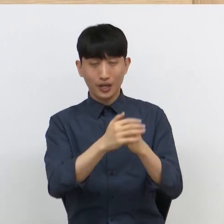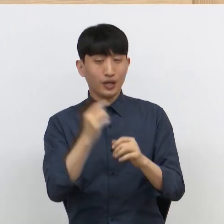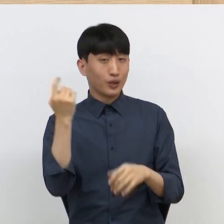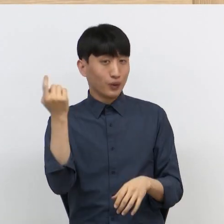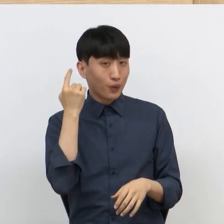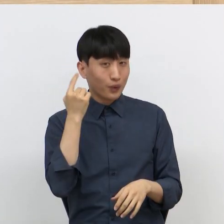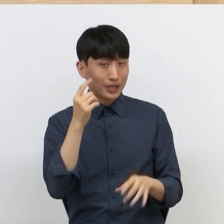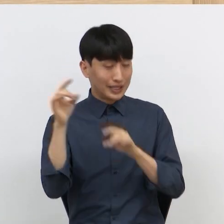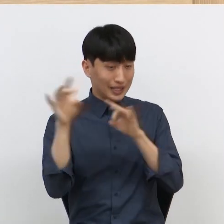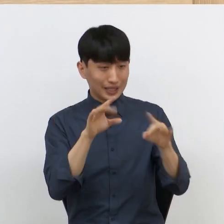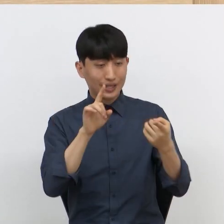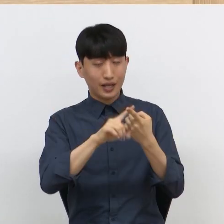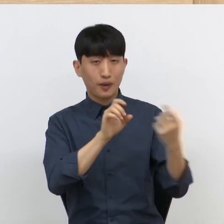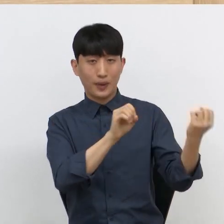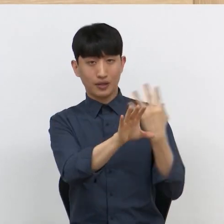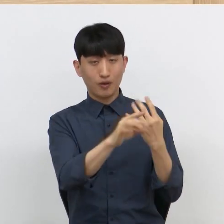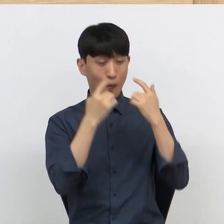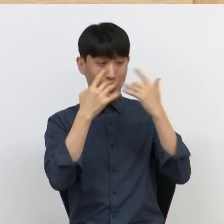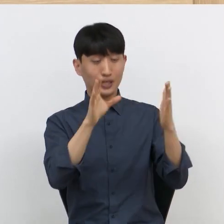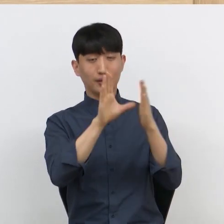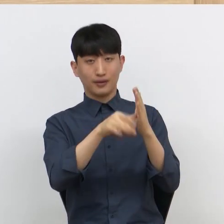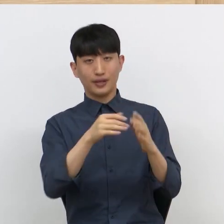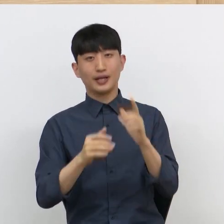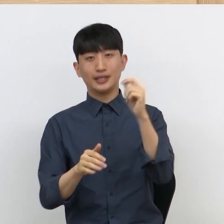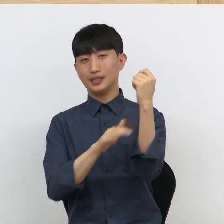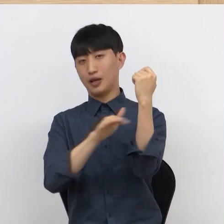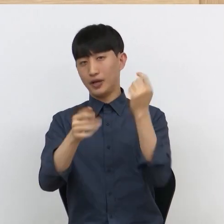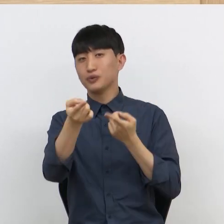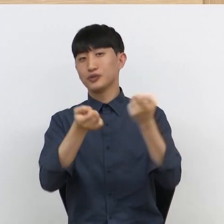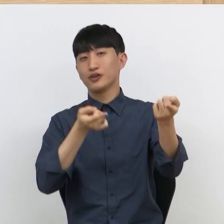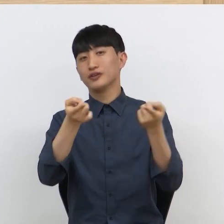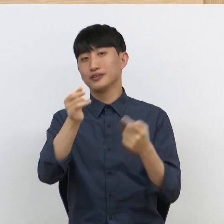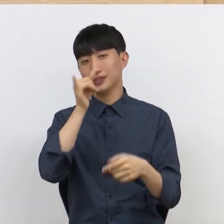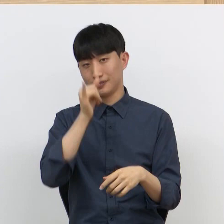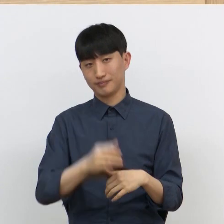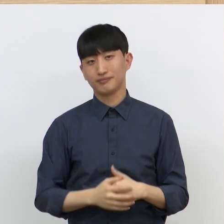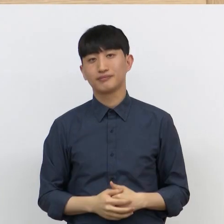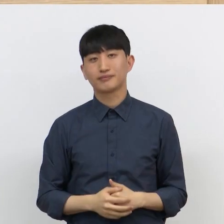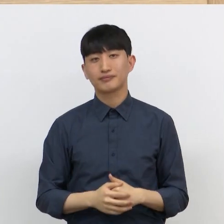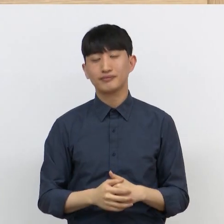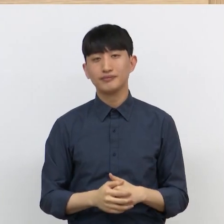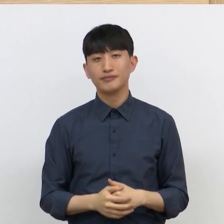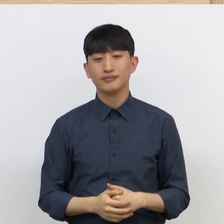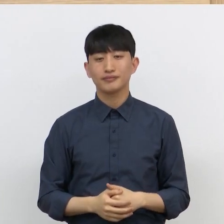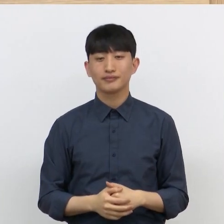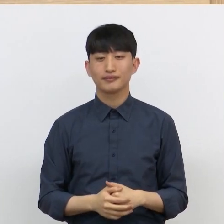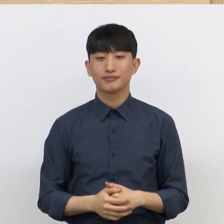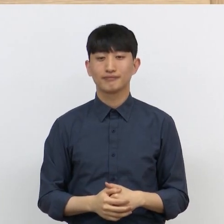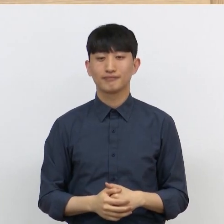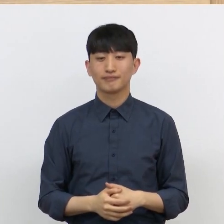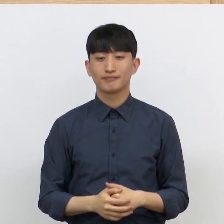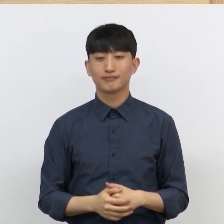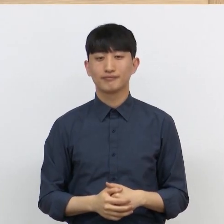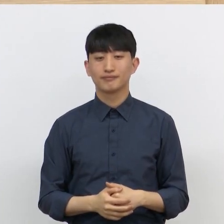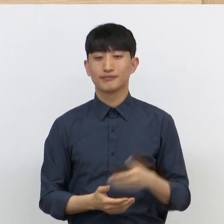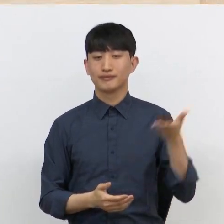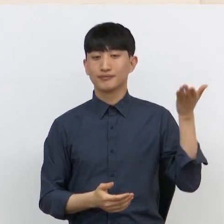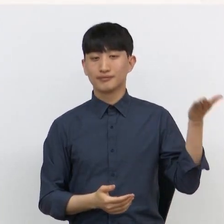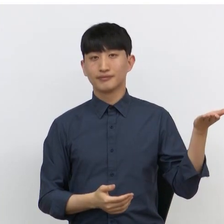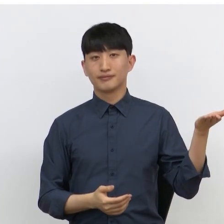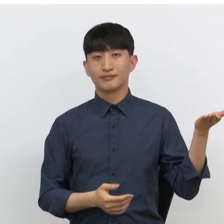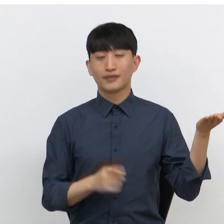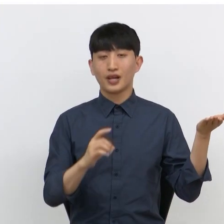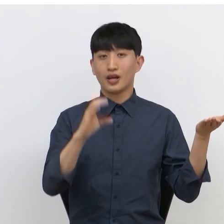반응을 분명하게 해줄 때 T레벨을 구체적으로 잡는 전략을 사용하고 있습니다. 자, 이게 이제